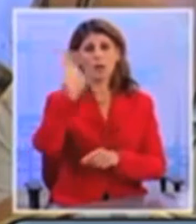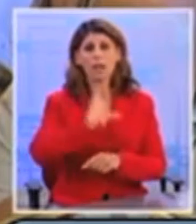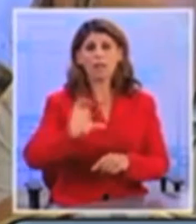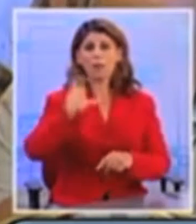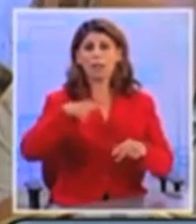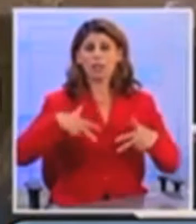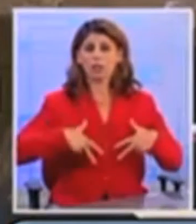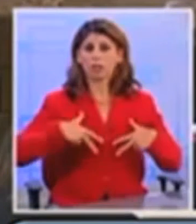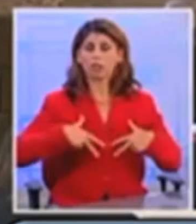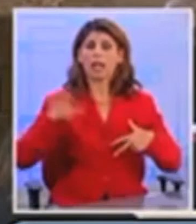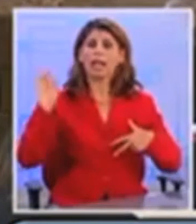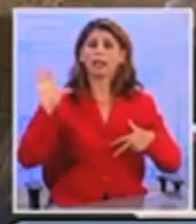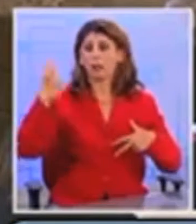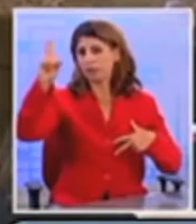contre.